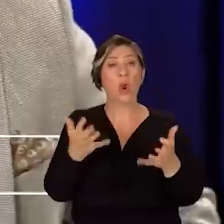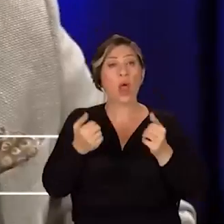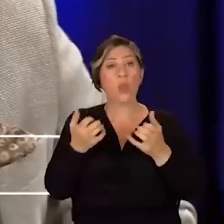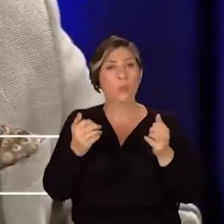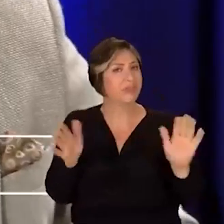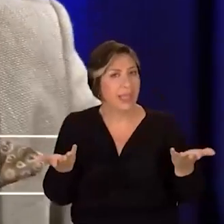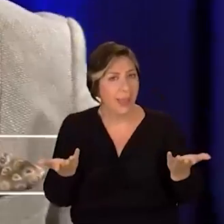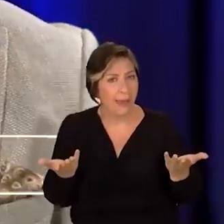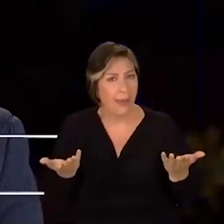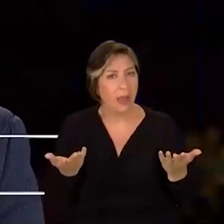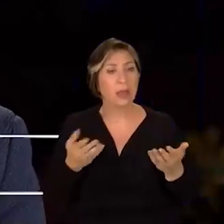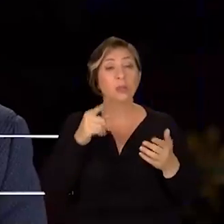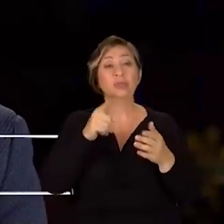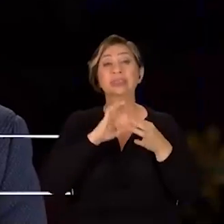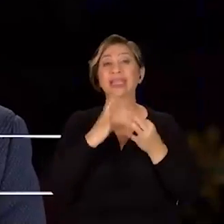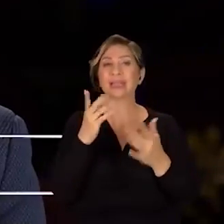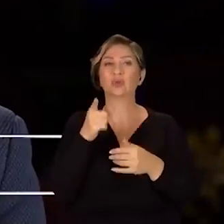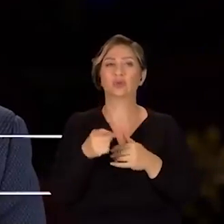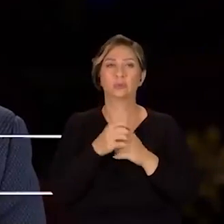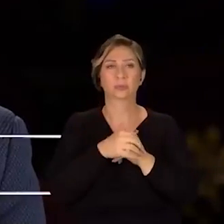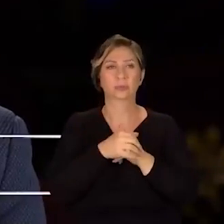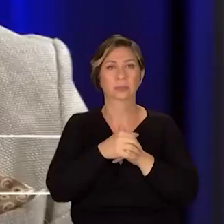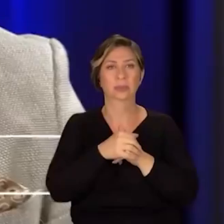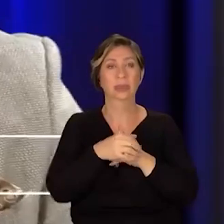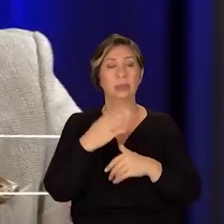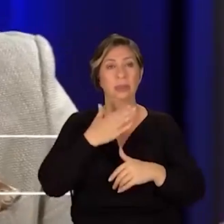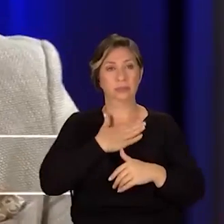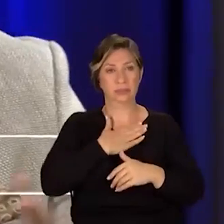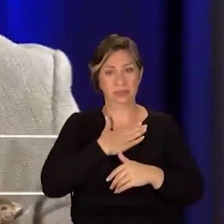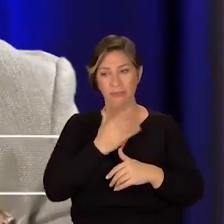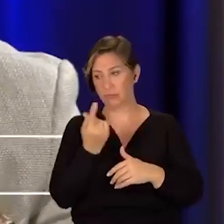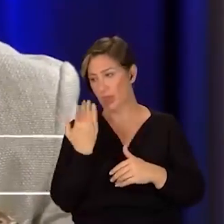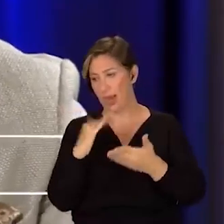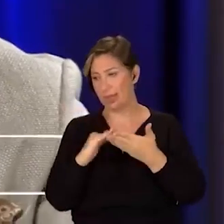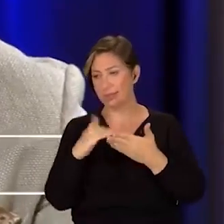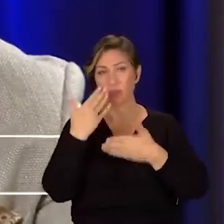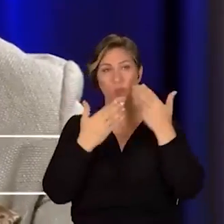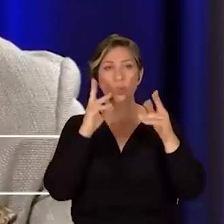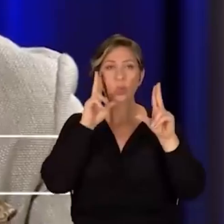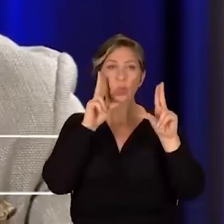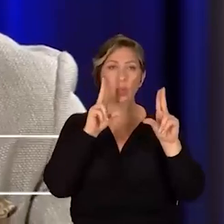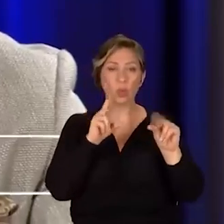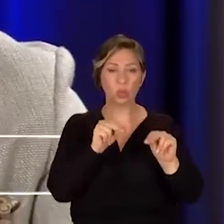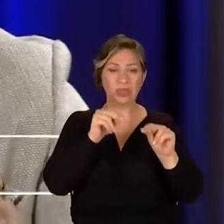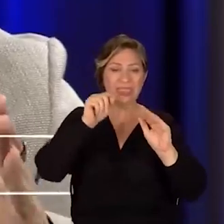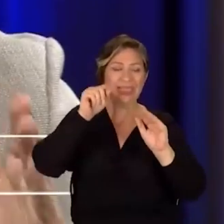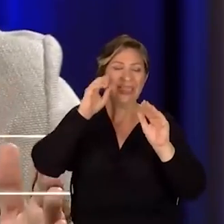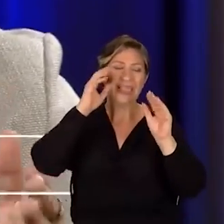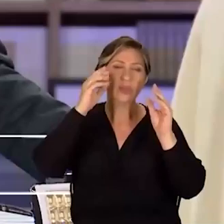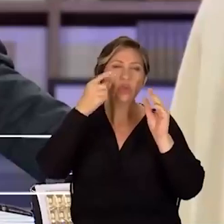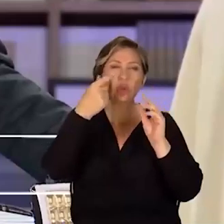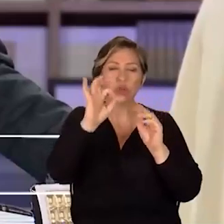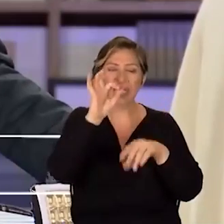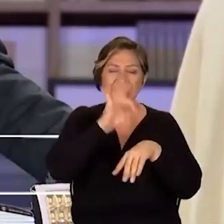Niye? Şimdi bunun sebebi şu. Bizim demin arkadaşların anlattığı uykunun siklusları var. Yani o